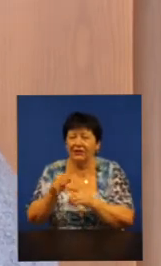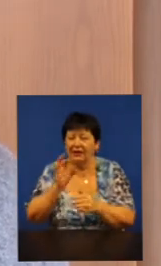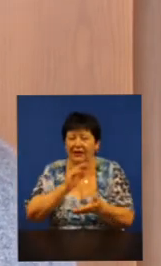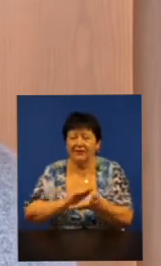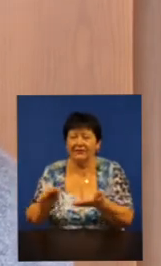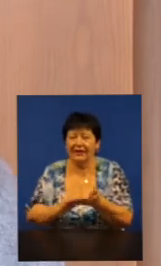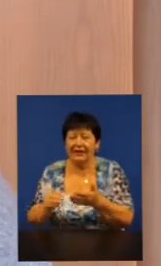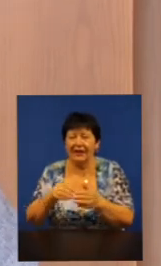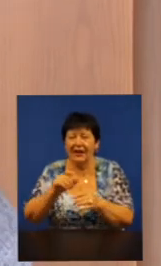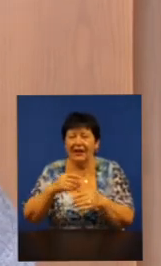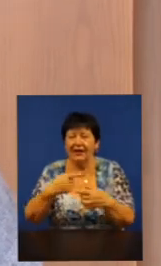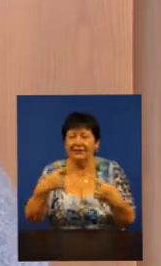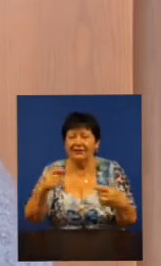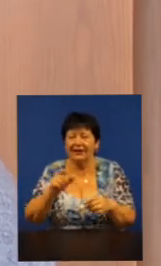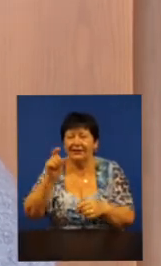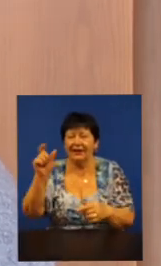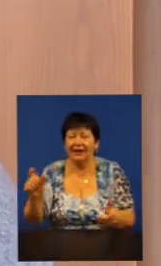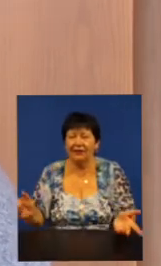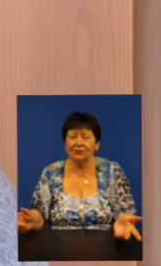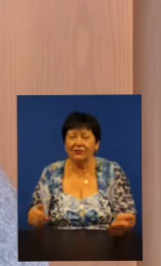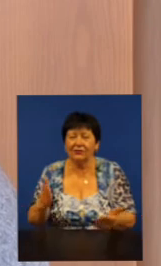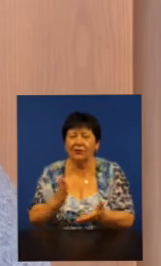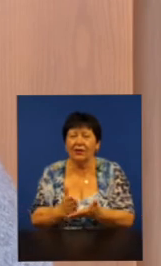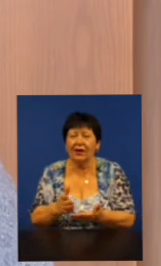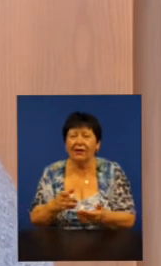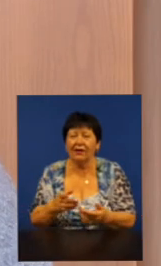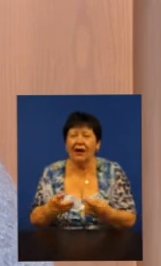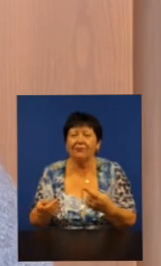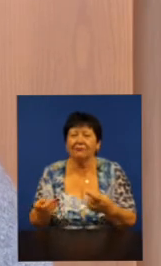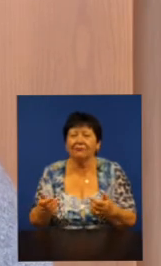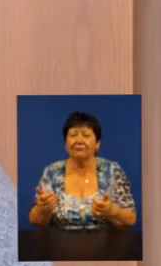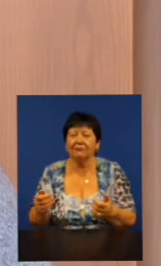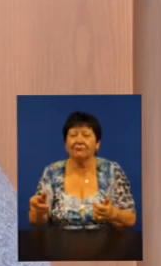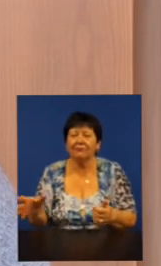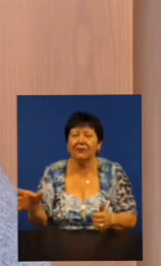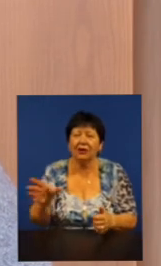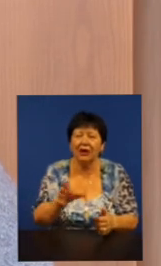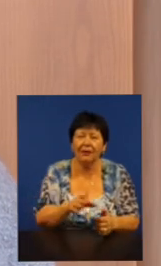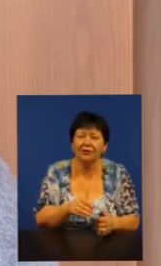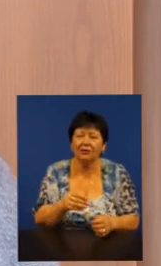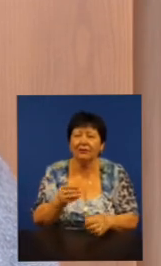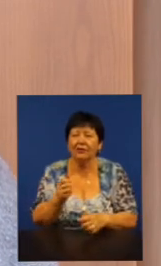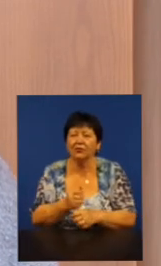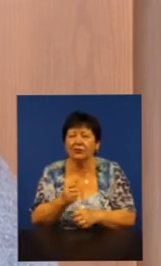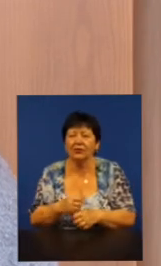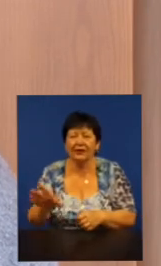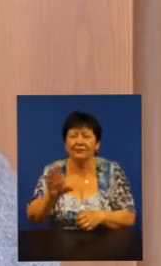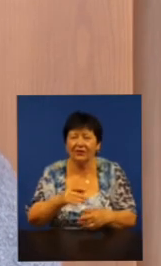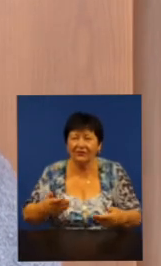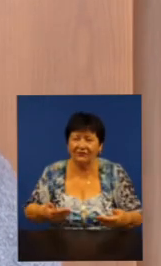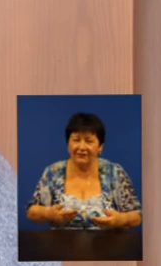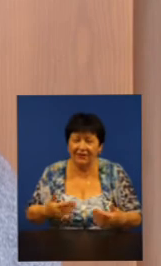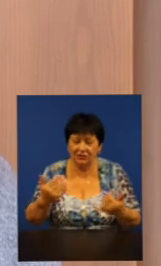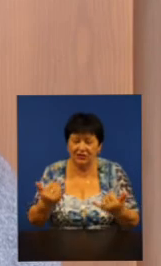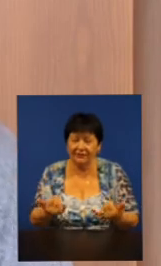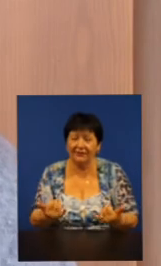articole și noi am dus, am conlucrat toată viața și